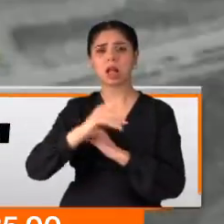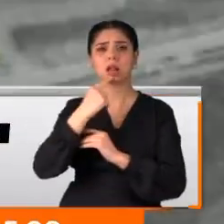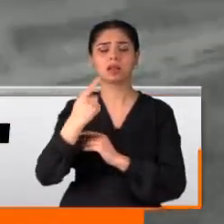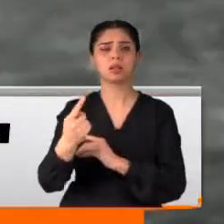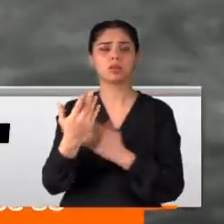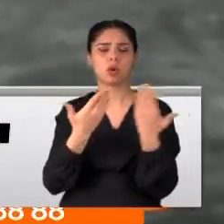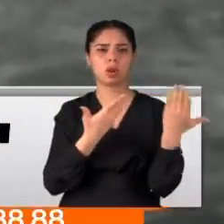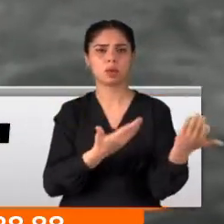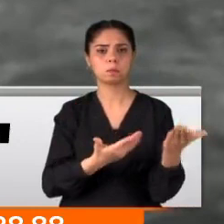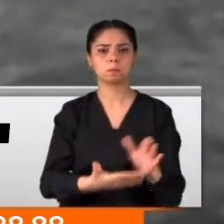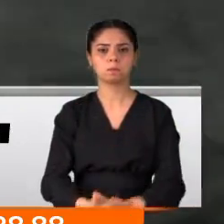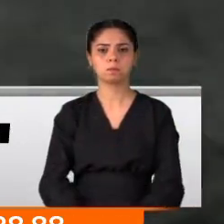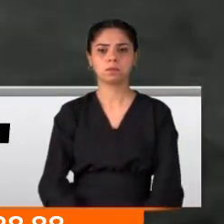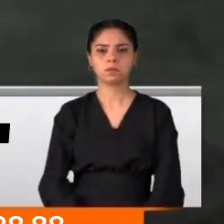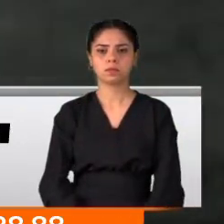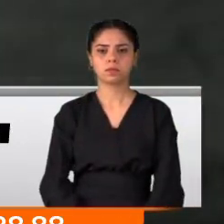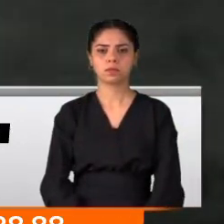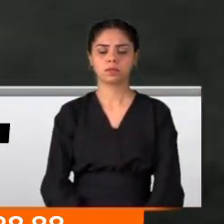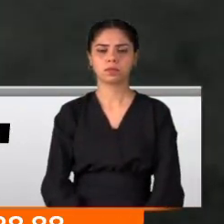sürüldü.